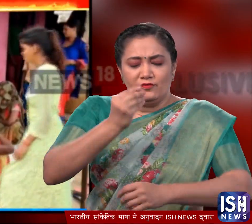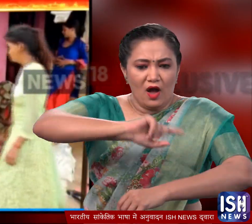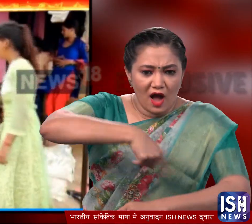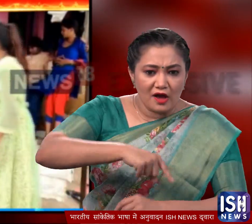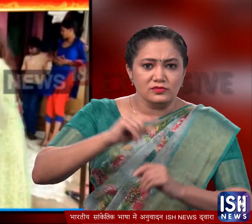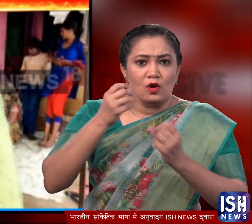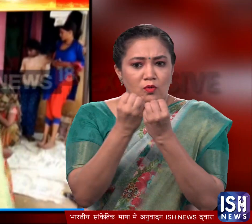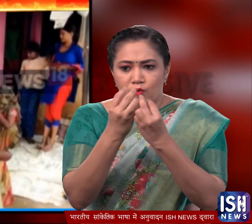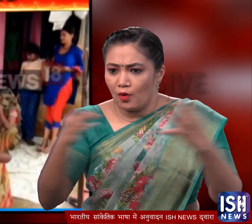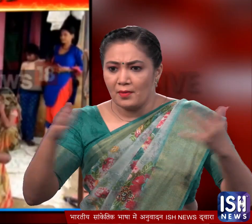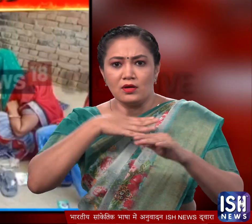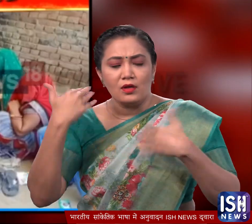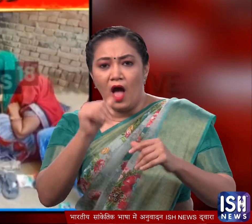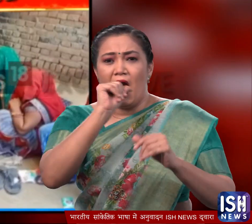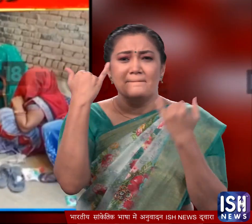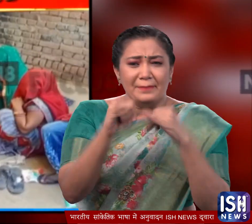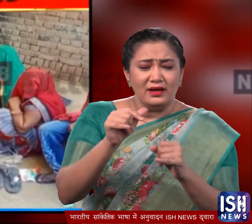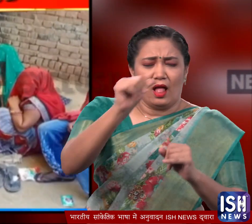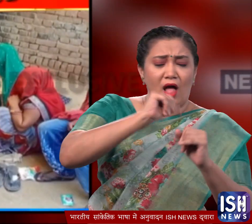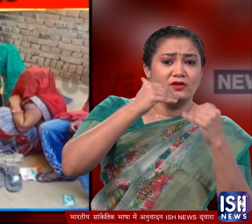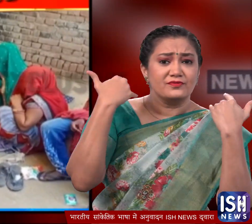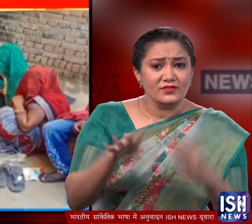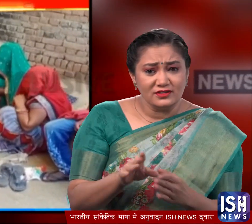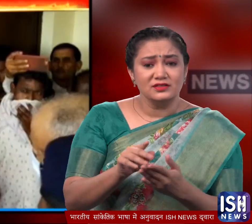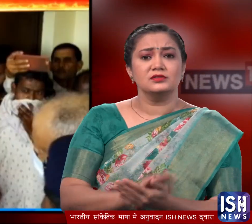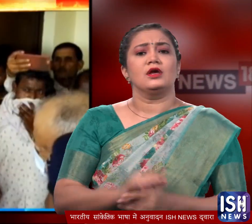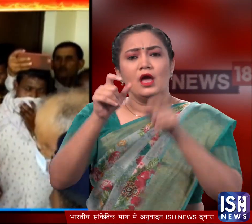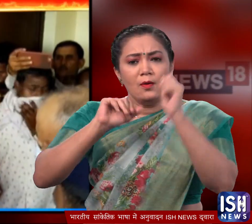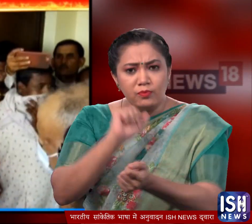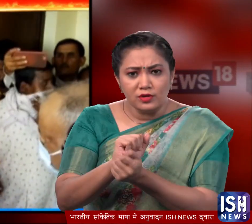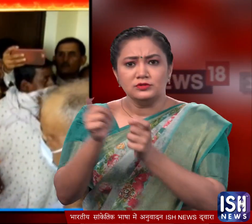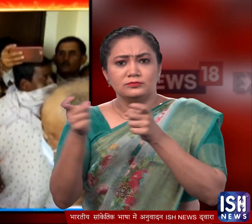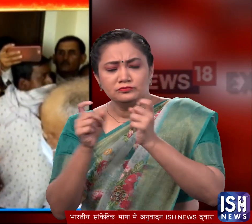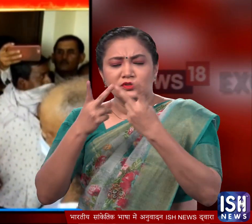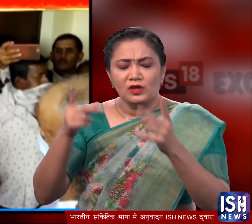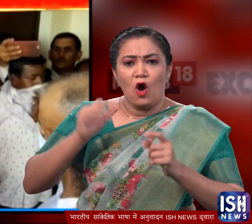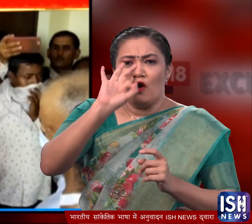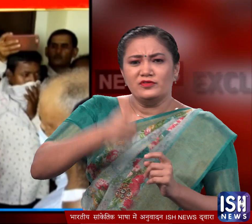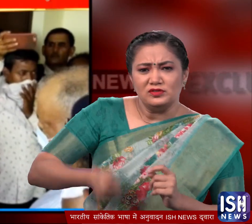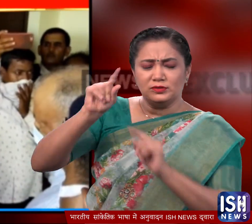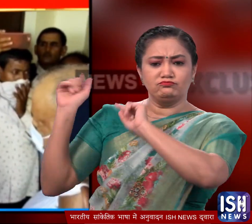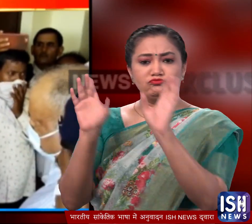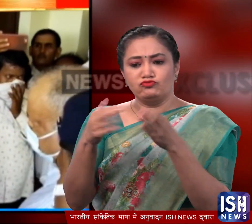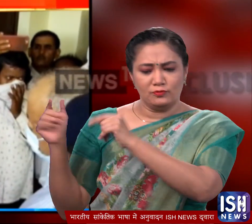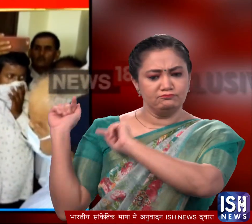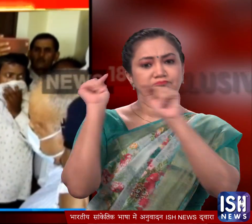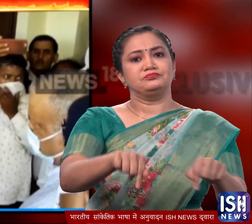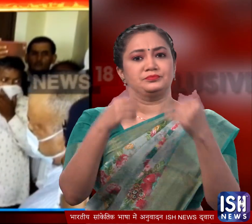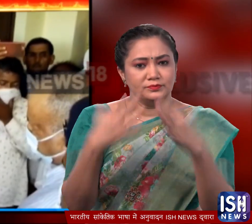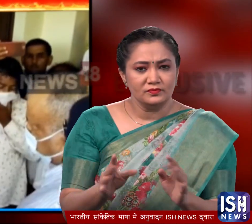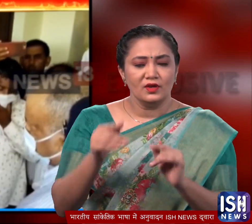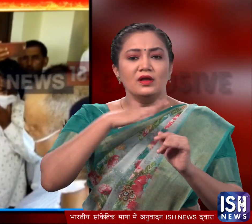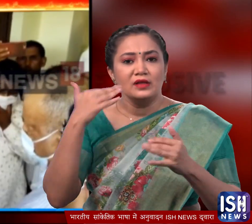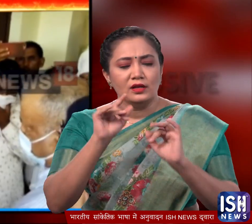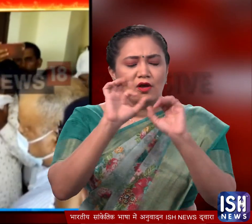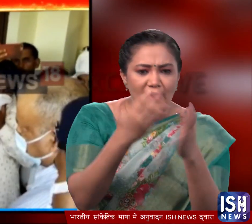कुछ ही घंटों में जब इतने लोगों की जहरीली शराब पीने से मौत का आरोप लगा तो पुलिस और प्रशासन के आला अधिकारी अपनी टीमों के साथ वहां पहुंचे